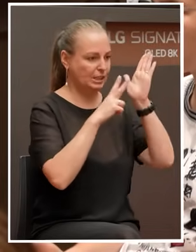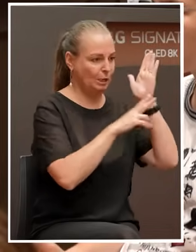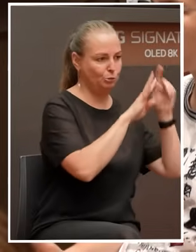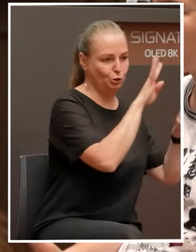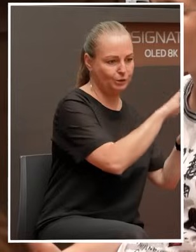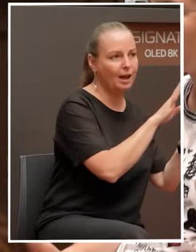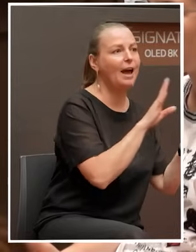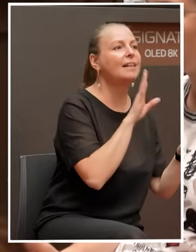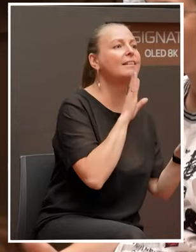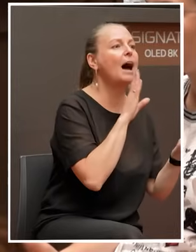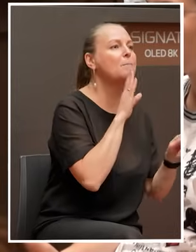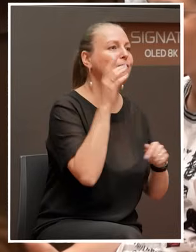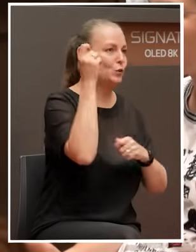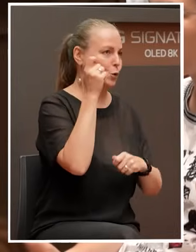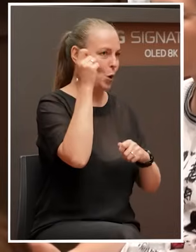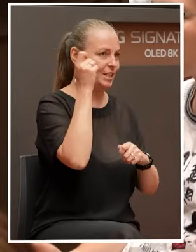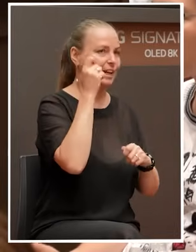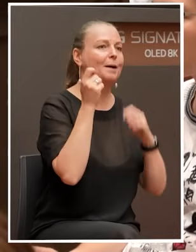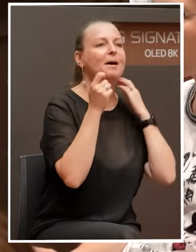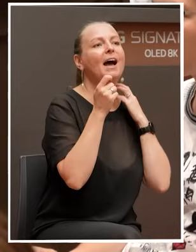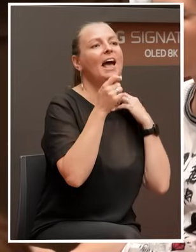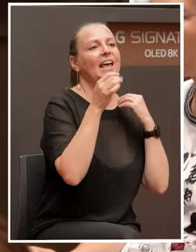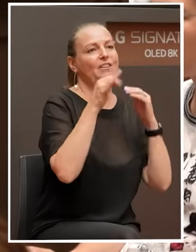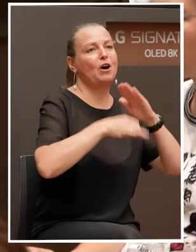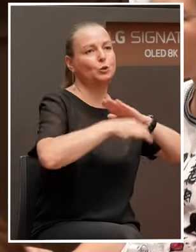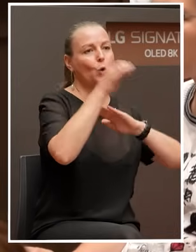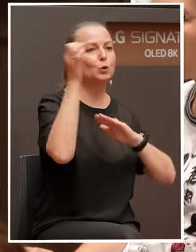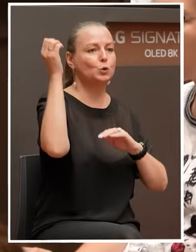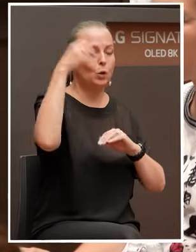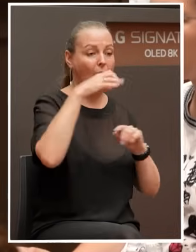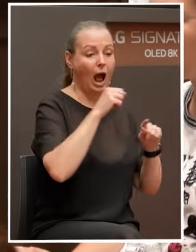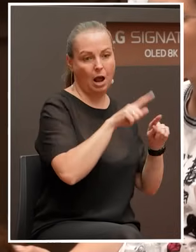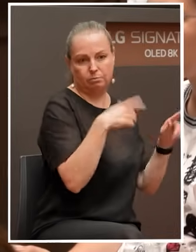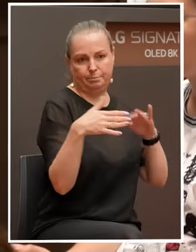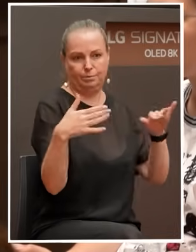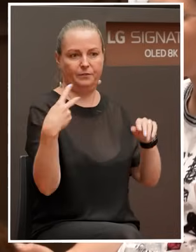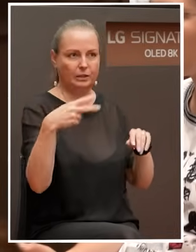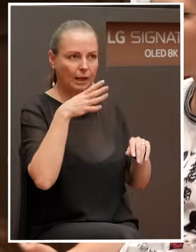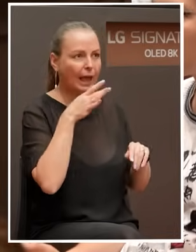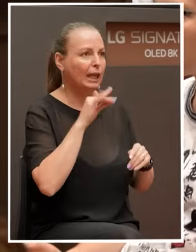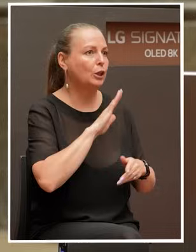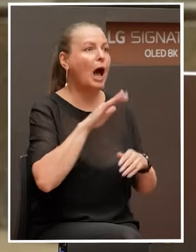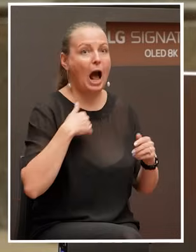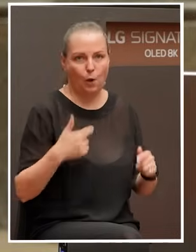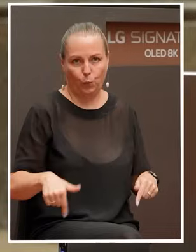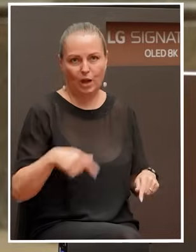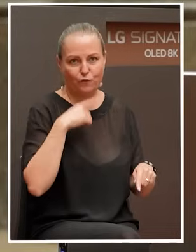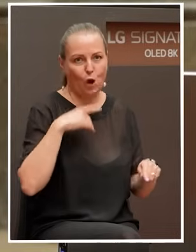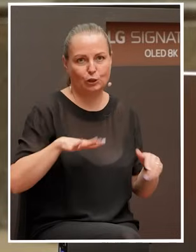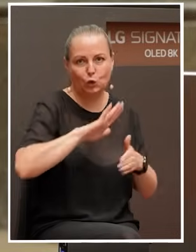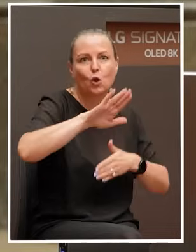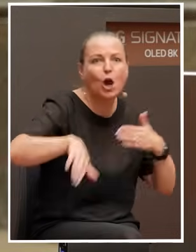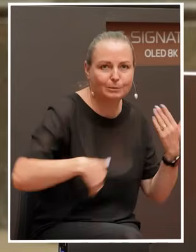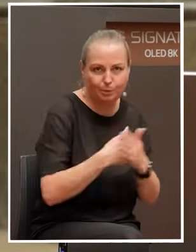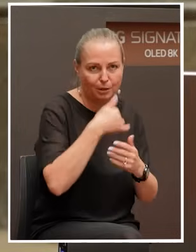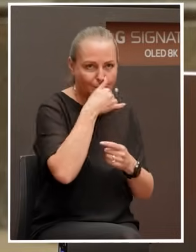и дамы тыкали зонтиком в впечатление восход солнца, и уже 20 лет, а до сих пор люди не могут в России принять